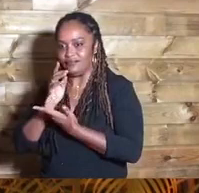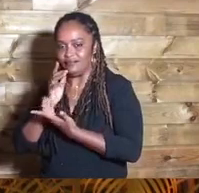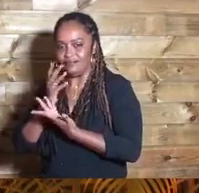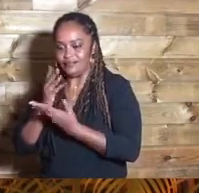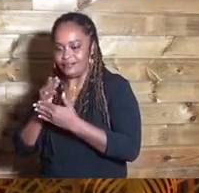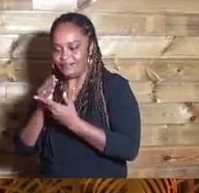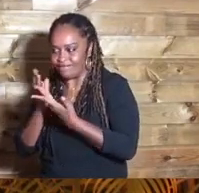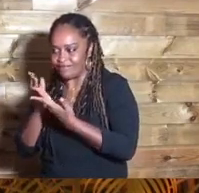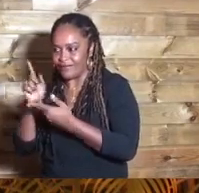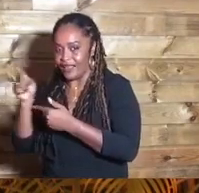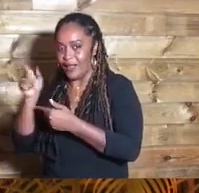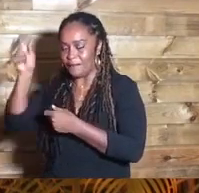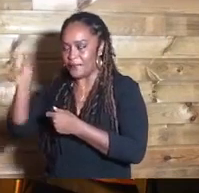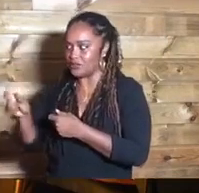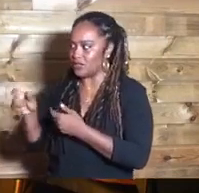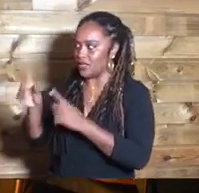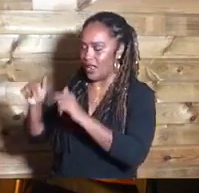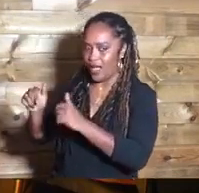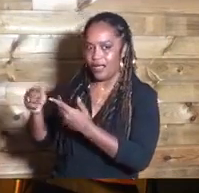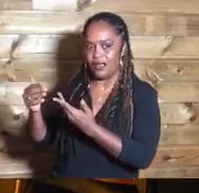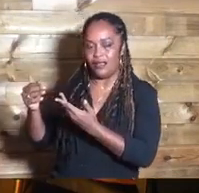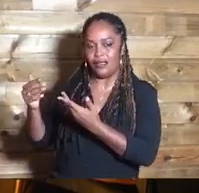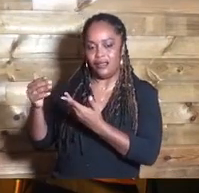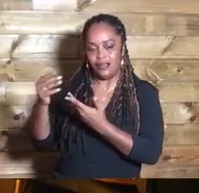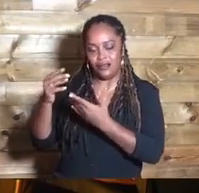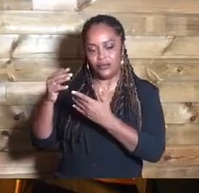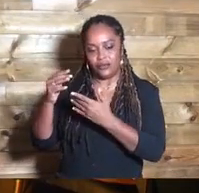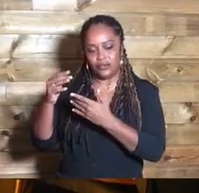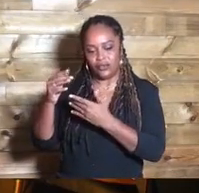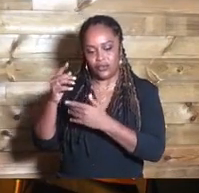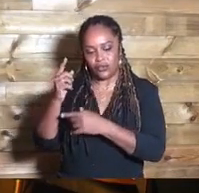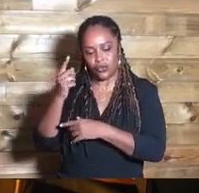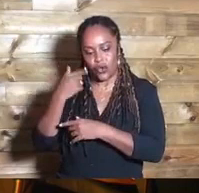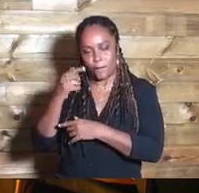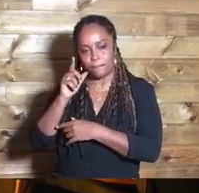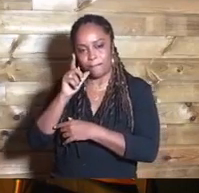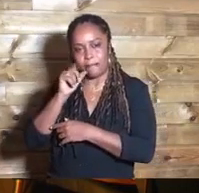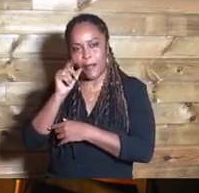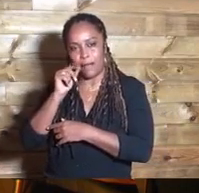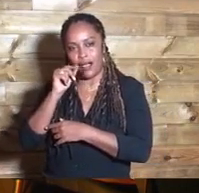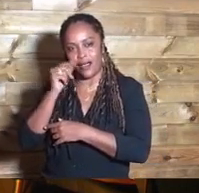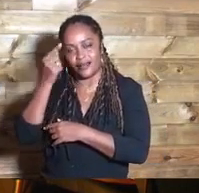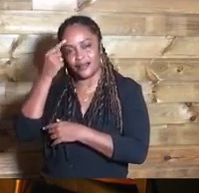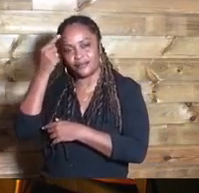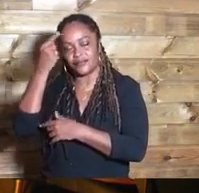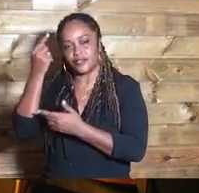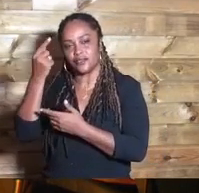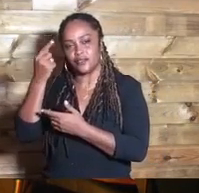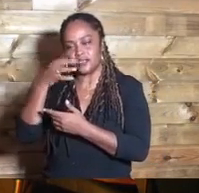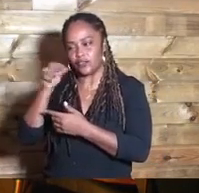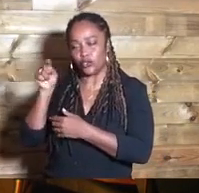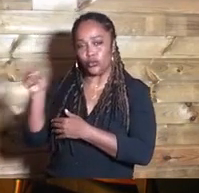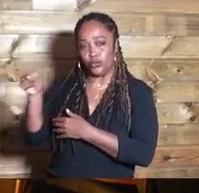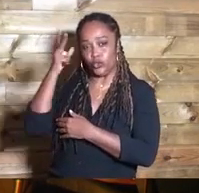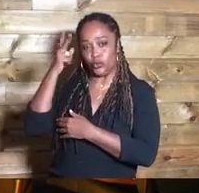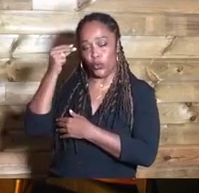même. On a un certain nombre de monde qui compte, en cas de Gérard Lockel, qui pour moi sont un père spirituel. C'est un monde qui comprend grand bonheur, qui